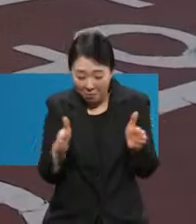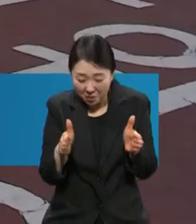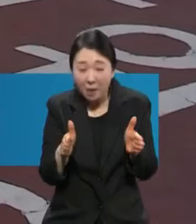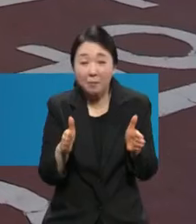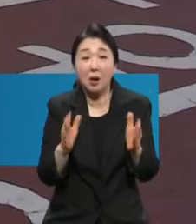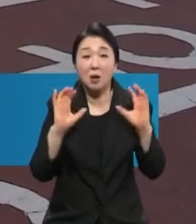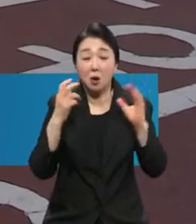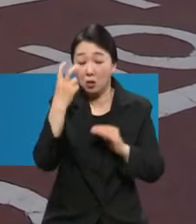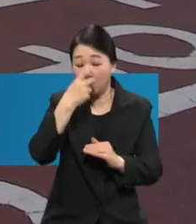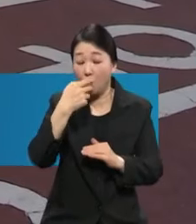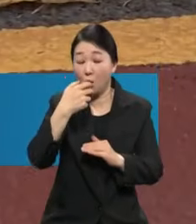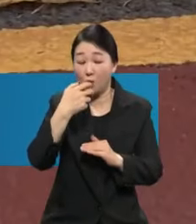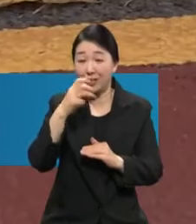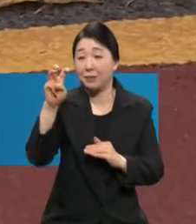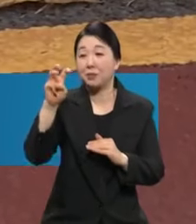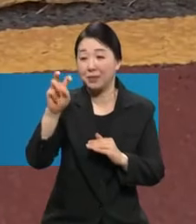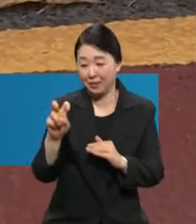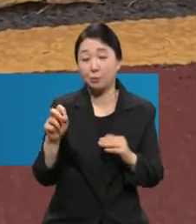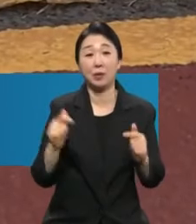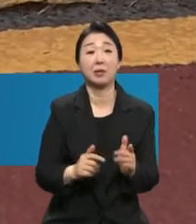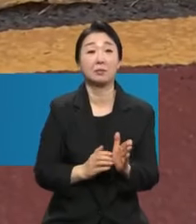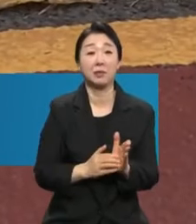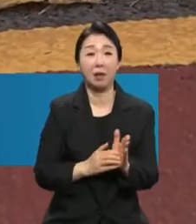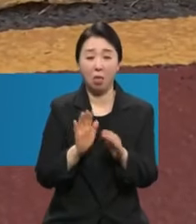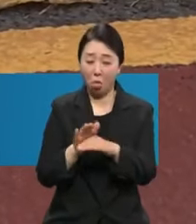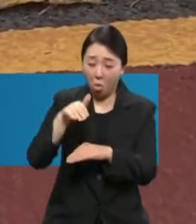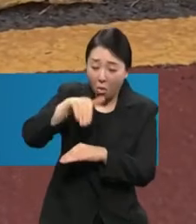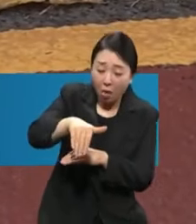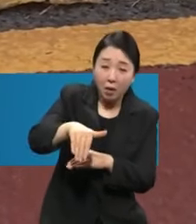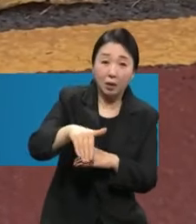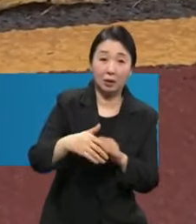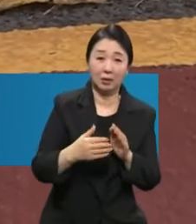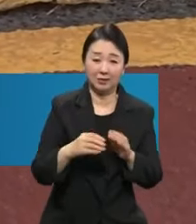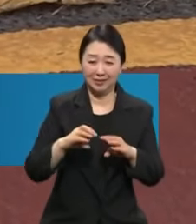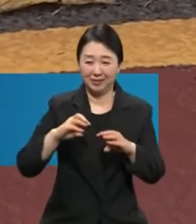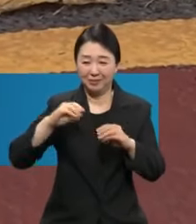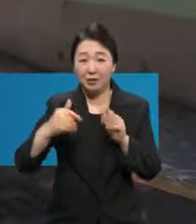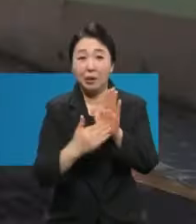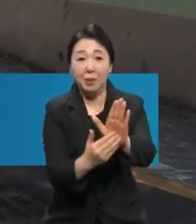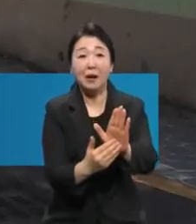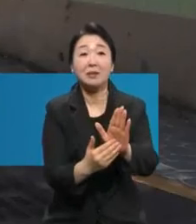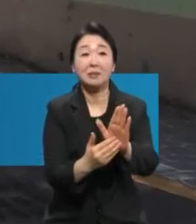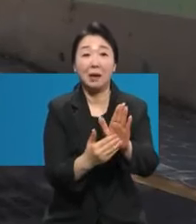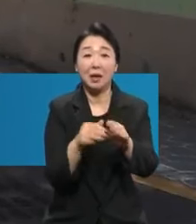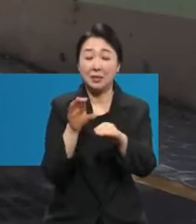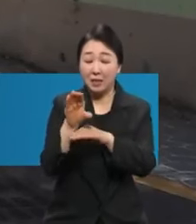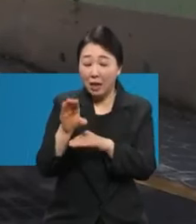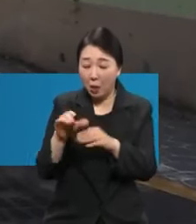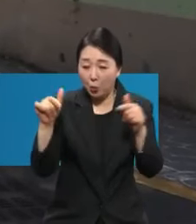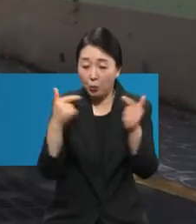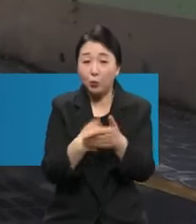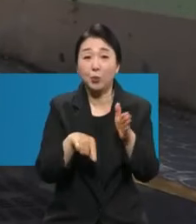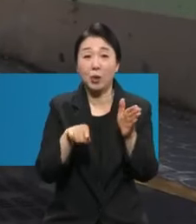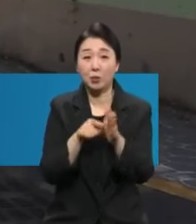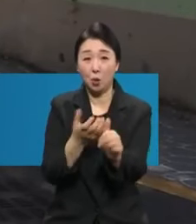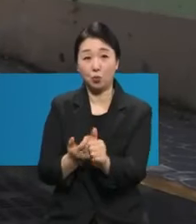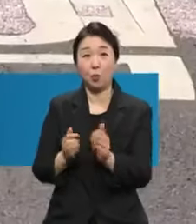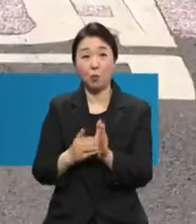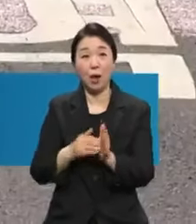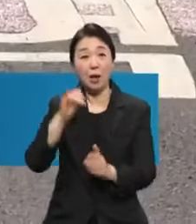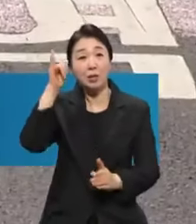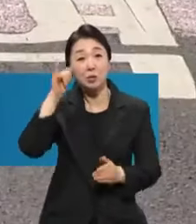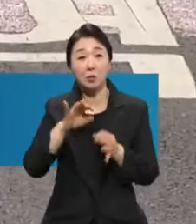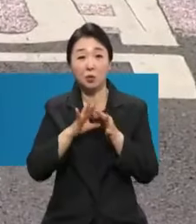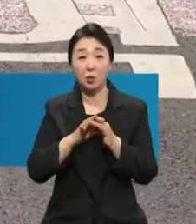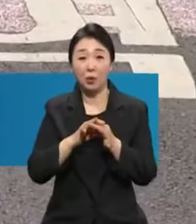속도를 낮춥니다 또 과속 방지턱 미끄럼 방지 포장 등으로 차량의 속도를 낮추도록 유도하고 인공지능을 활용한 스마트